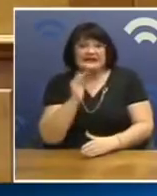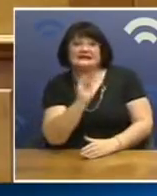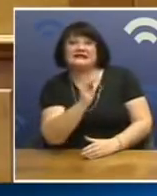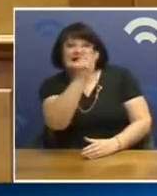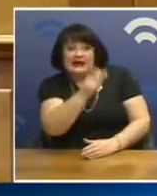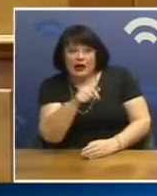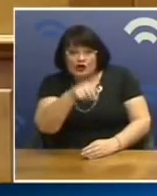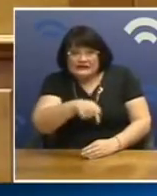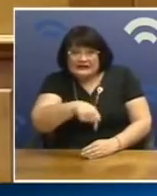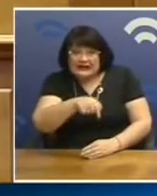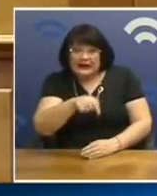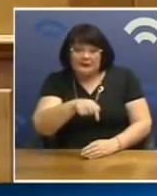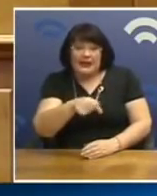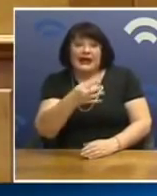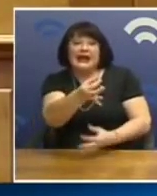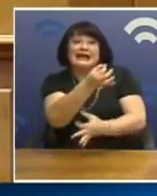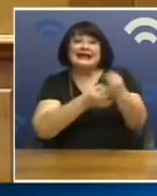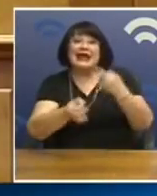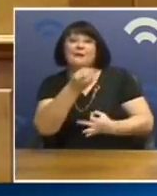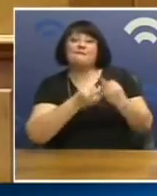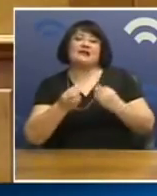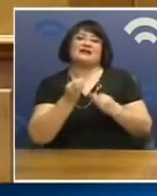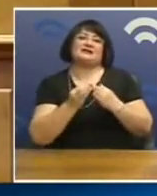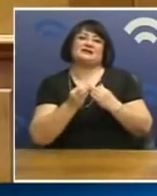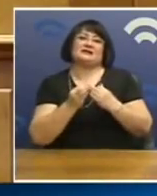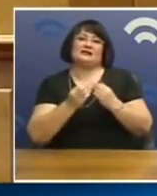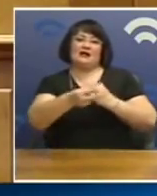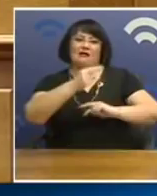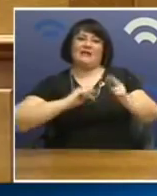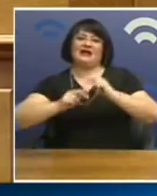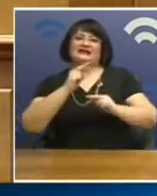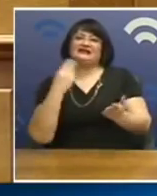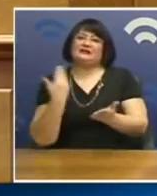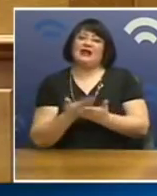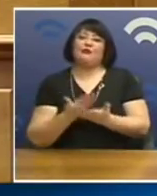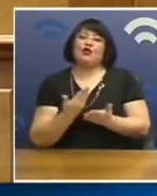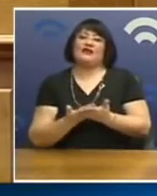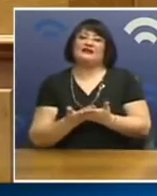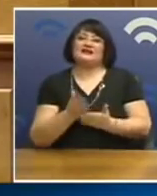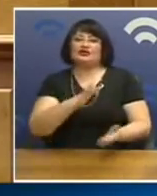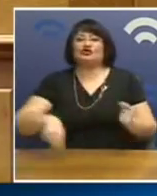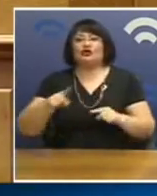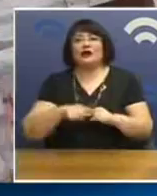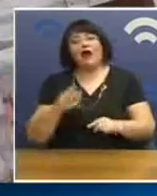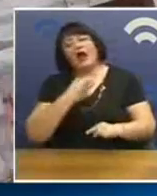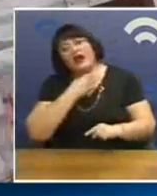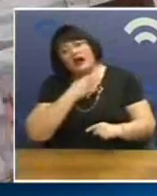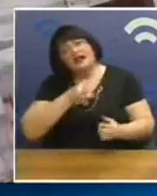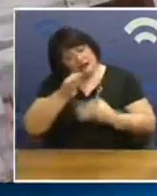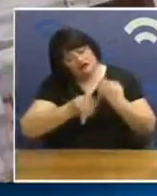τουλάχιστον σήμερα να δώσετε στοιχειωδώς πιστικές απαντήσεις στον ελληνικό λαό. Και αν χρειαστεί θα επανέλθω.